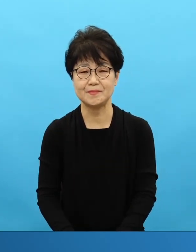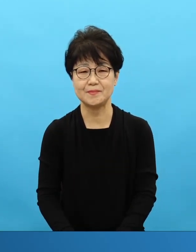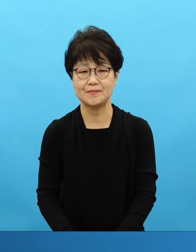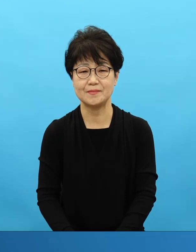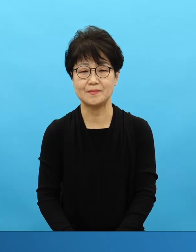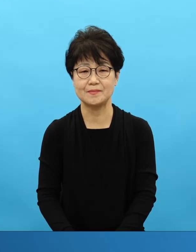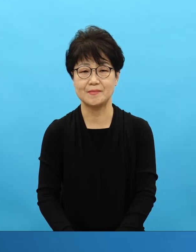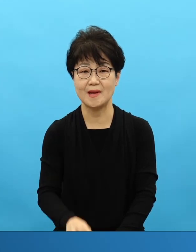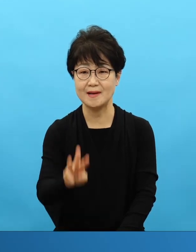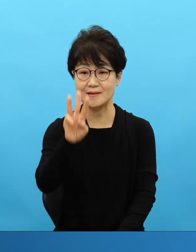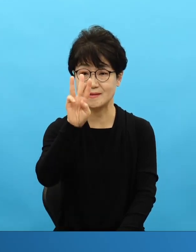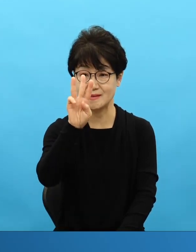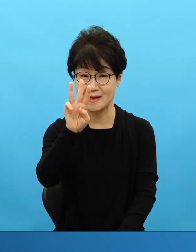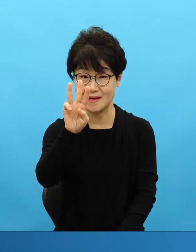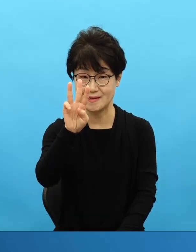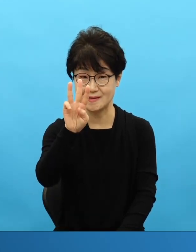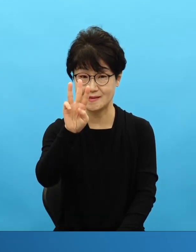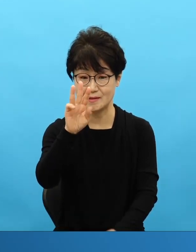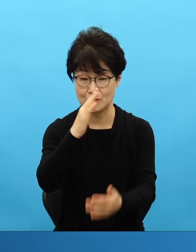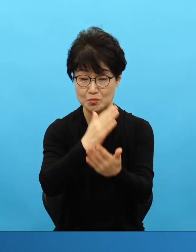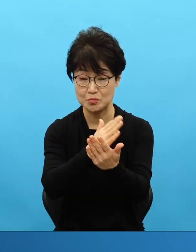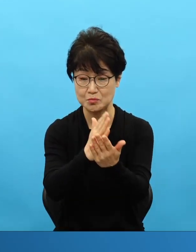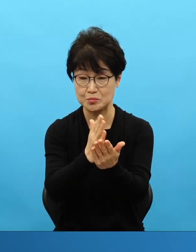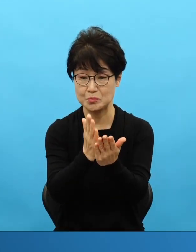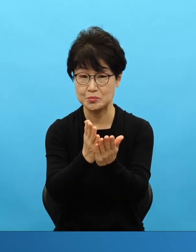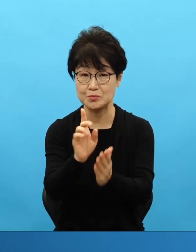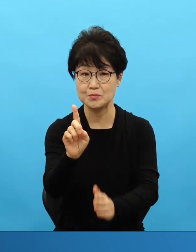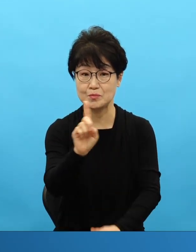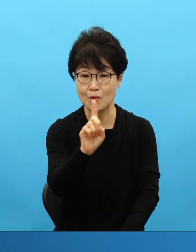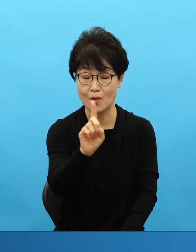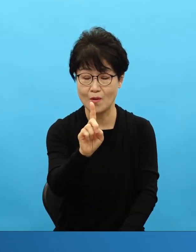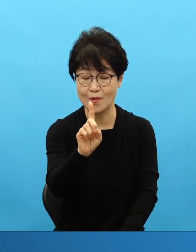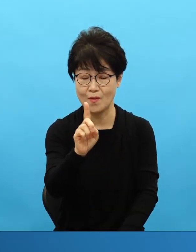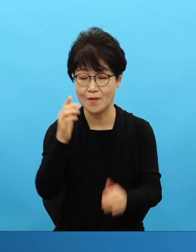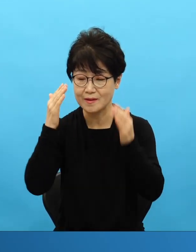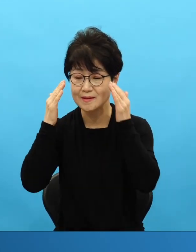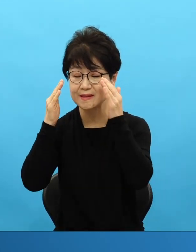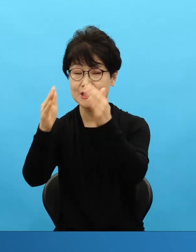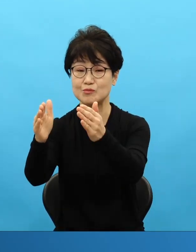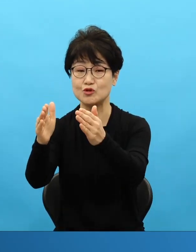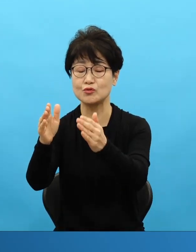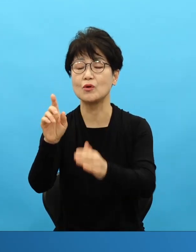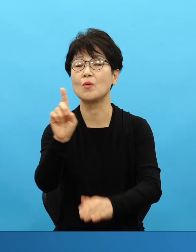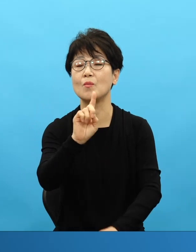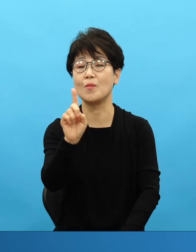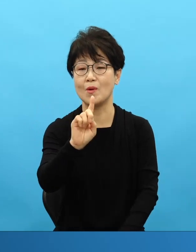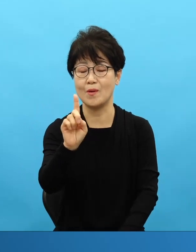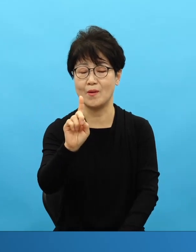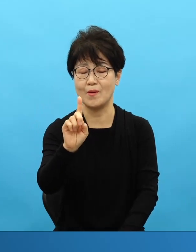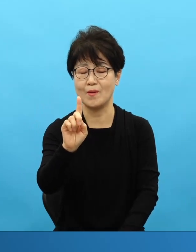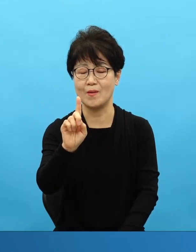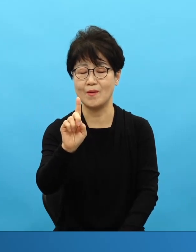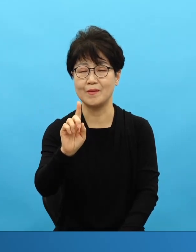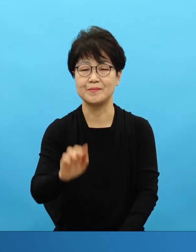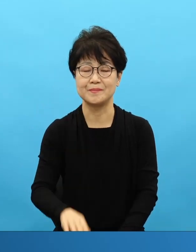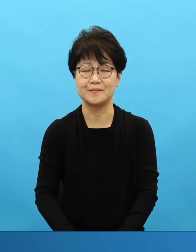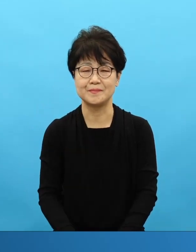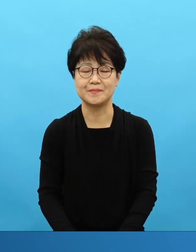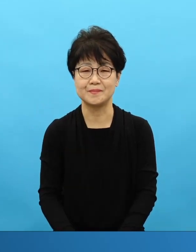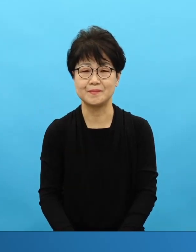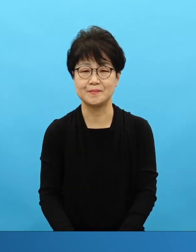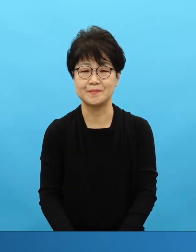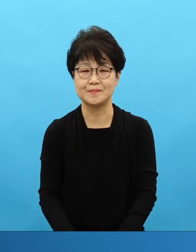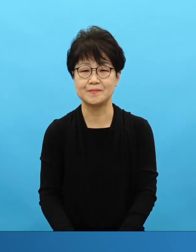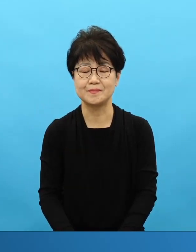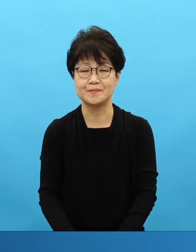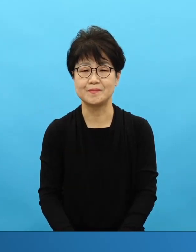세 가지는 뭐며 뭘 집중해라는 거죠. What are the three things and what must we concentrate on? 자, 여러분이 응답받는